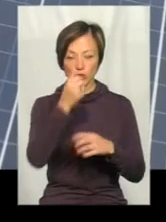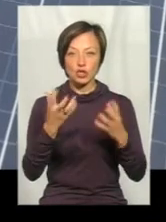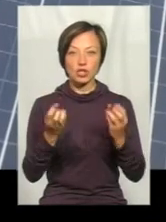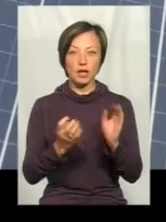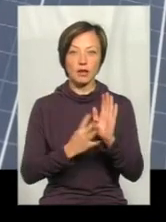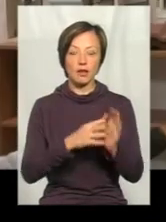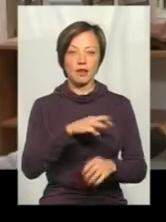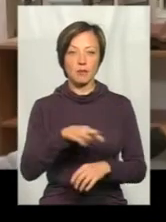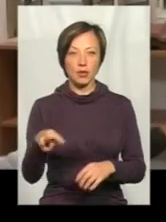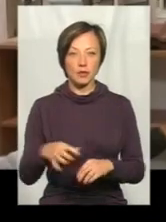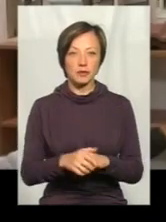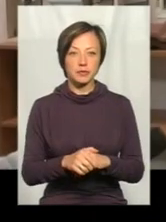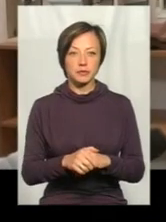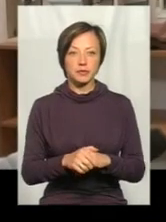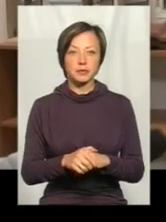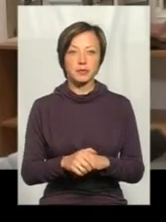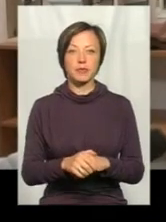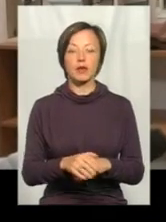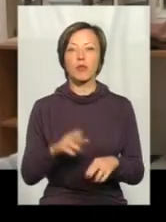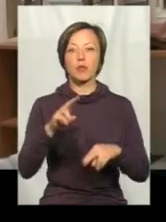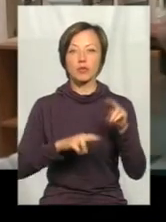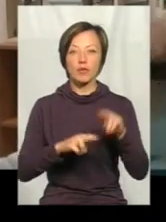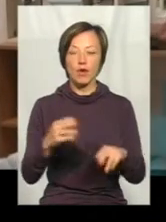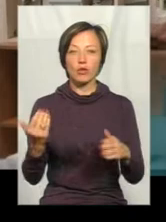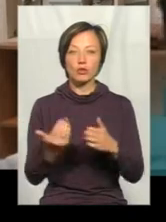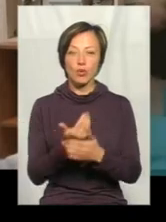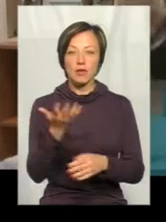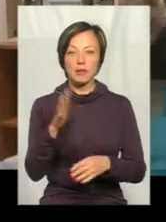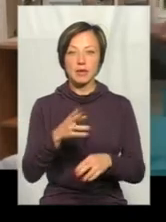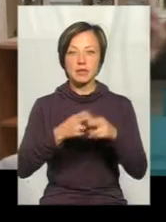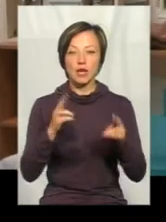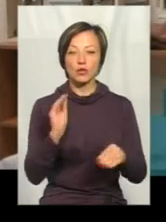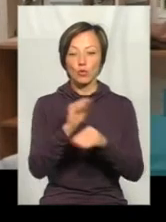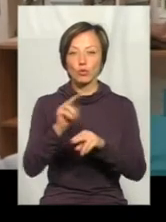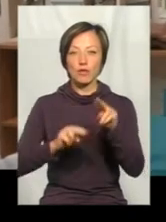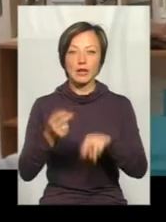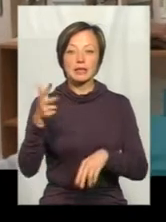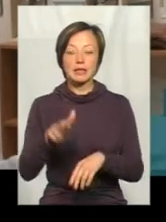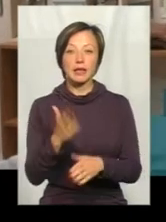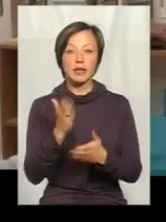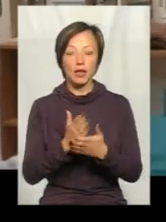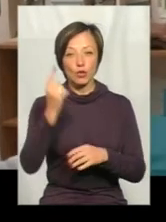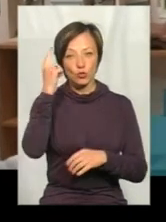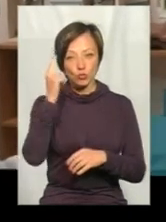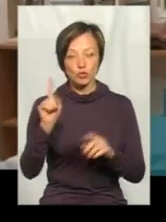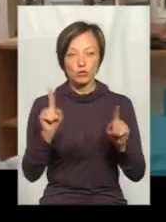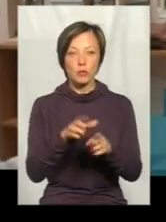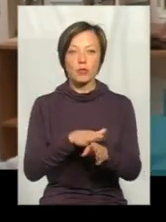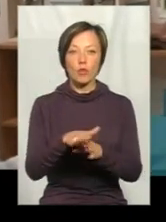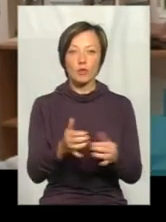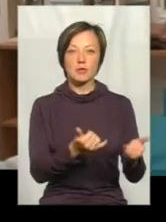9 мільйонів. І думаю побудувати ще нових 5 станцій і добудувати 3 ті, які є. Я думаю, що вони